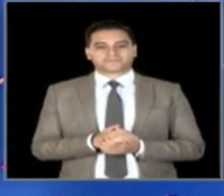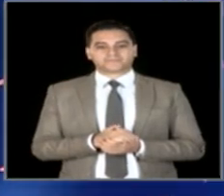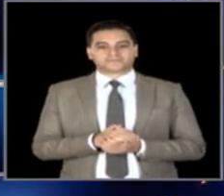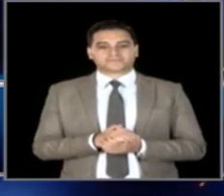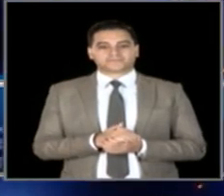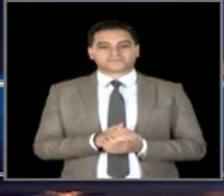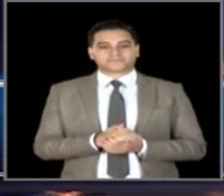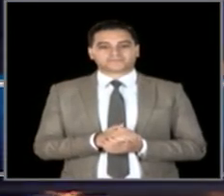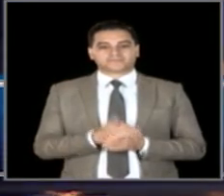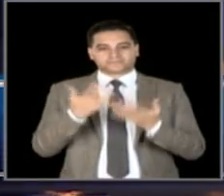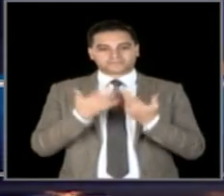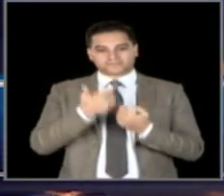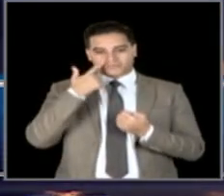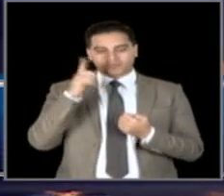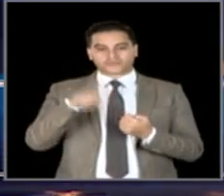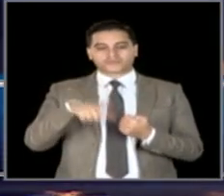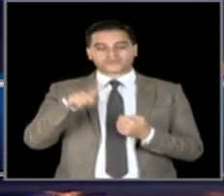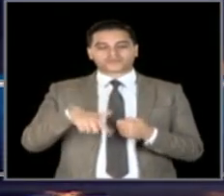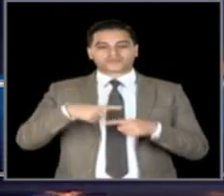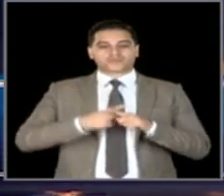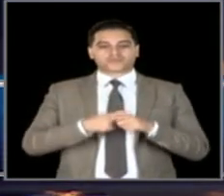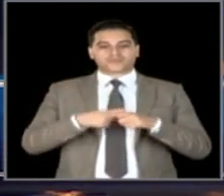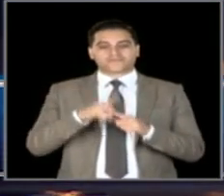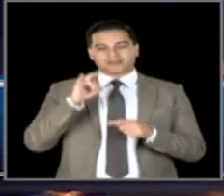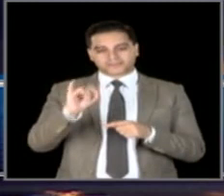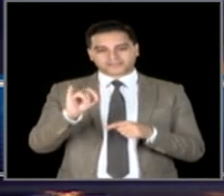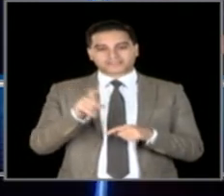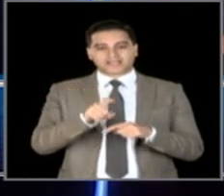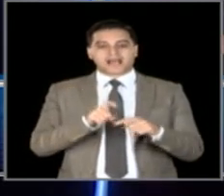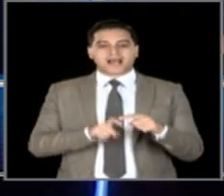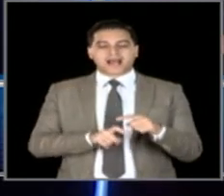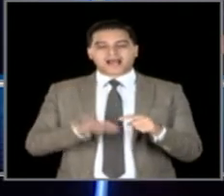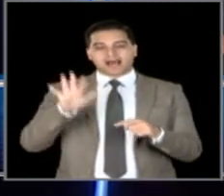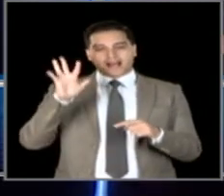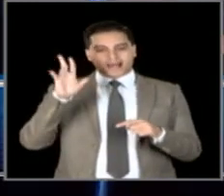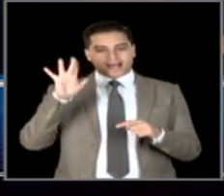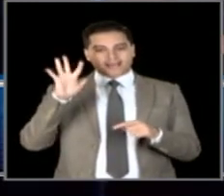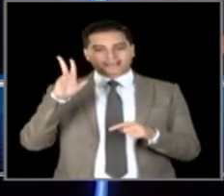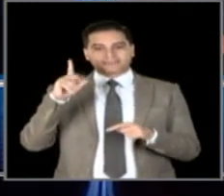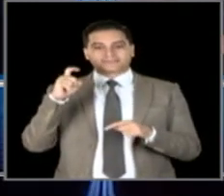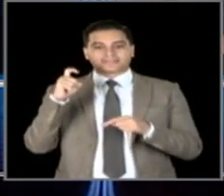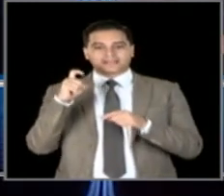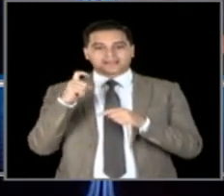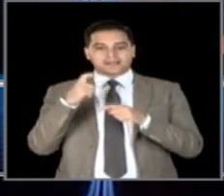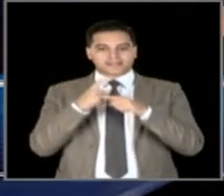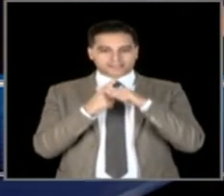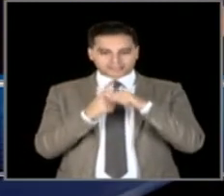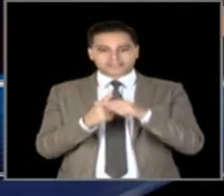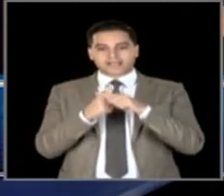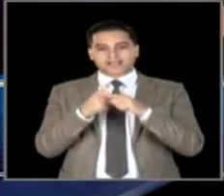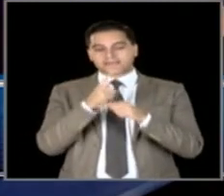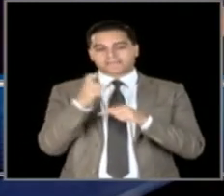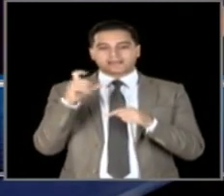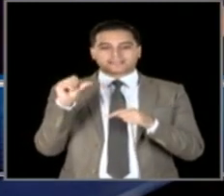هو حل المساله الاتيه 16 في 50 على 5